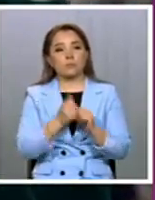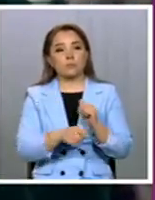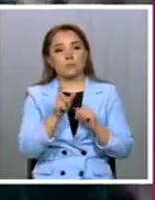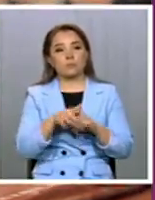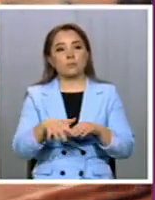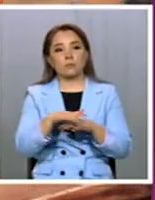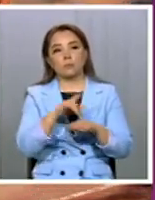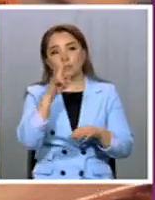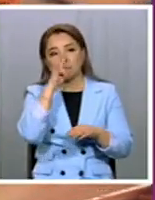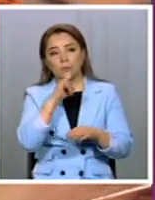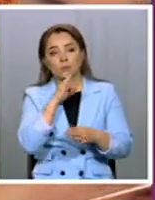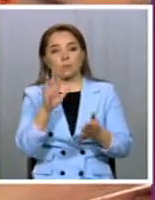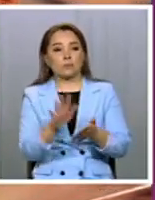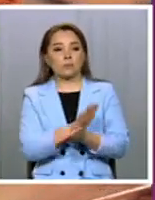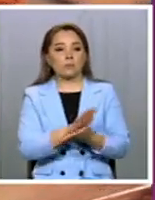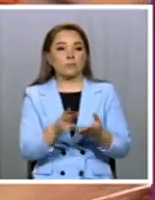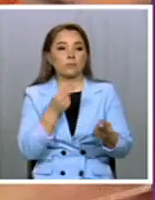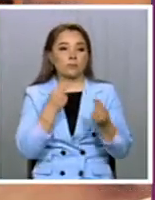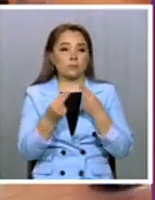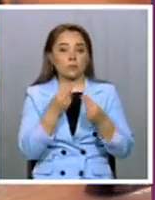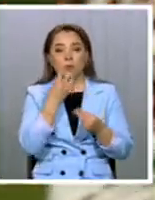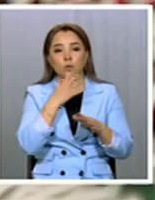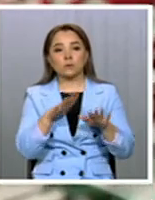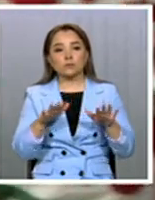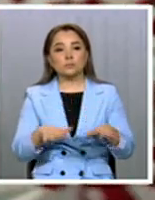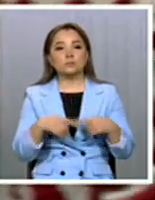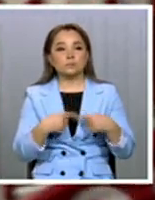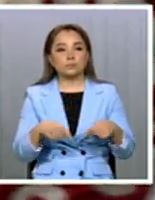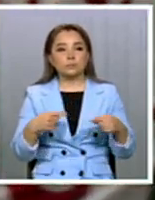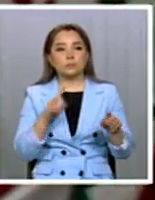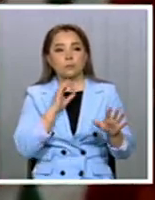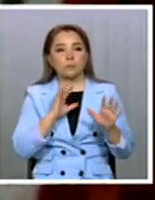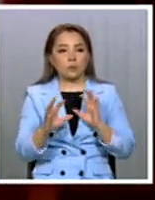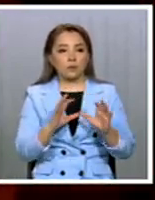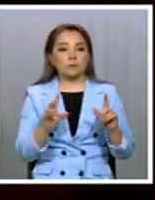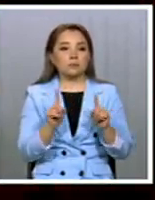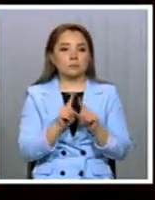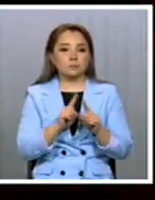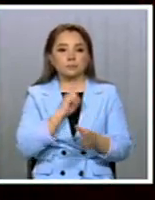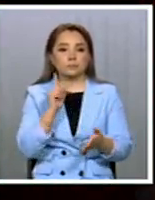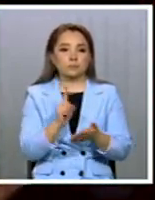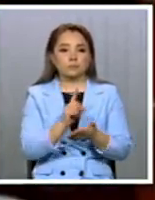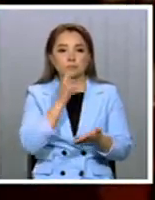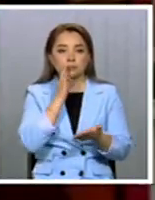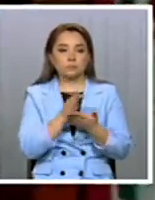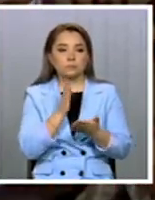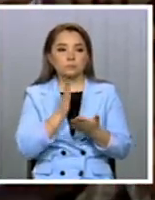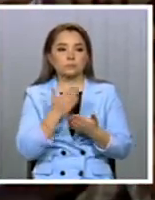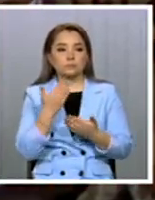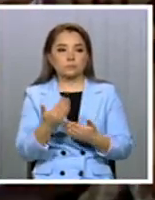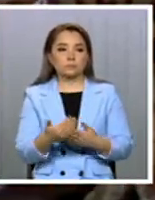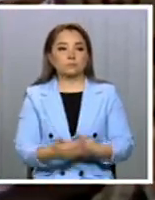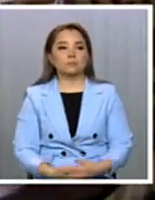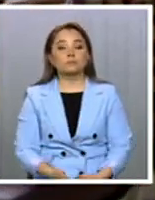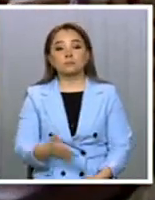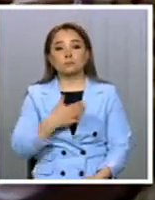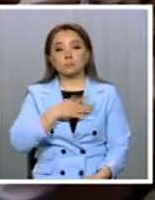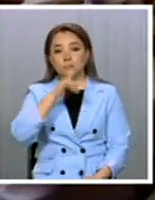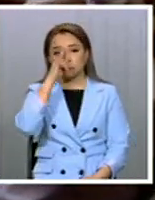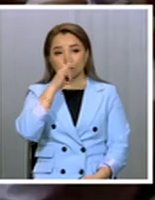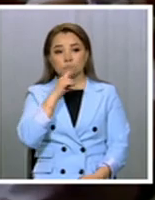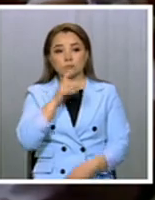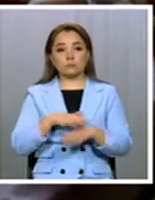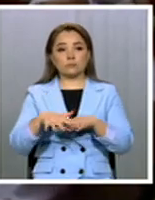қазақ болсын тегін тамақ, жылы орын, тағы басқа қамқорлықтар жасап тұруға міндетті болса керек. Біздің халқымыздың